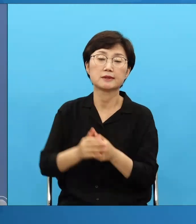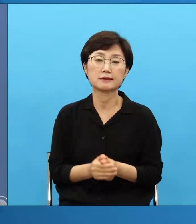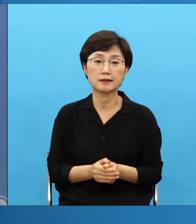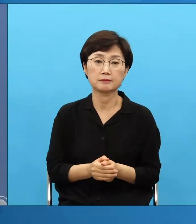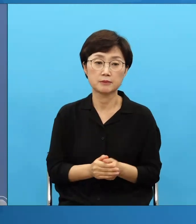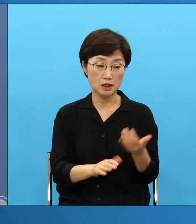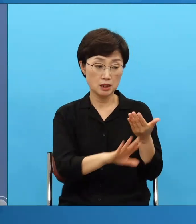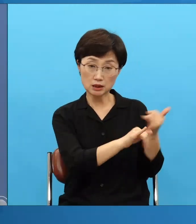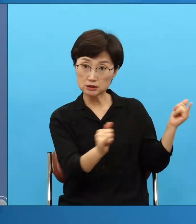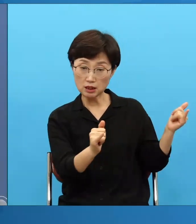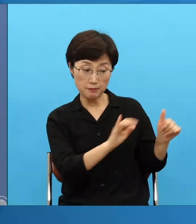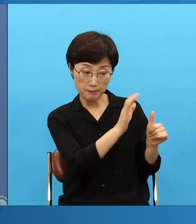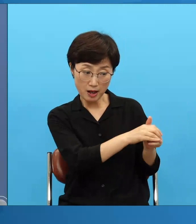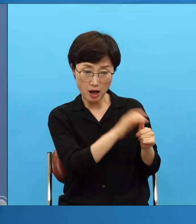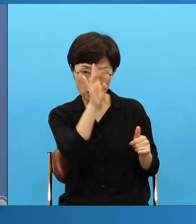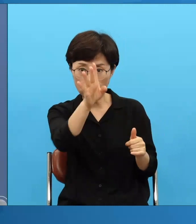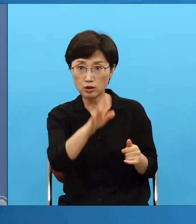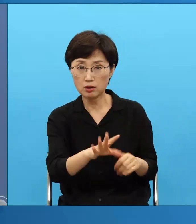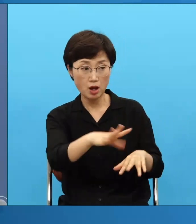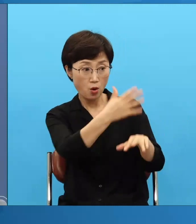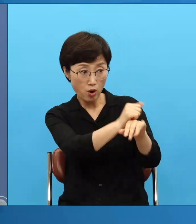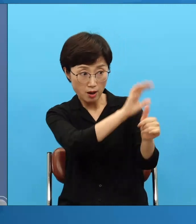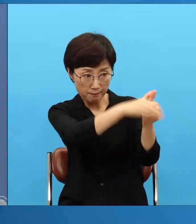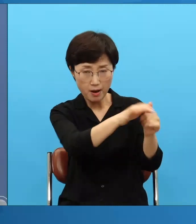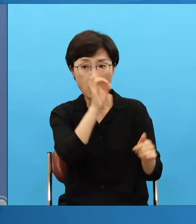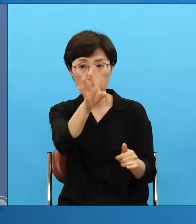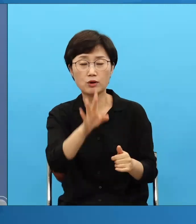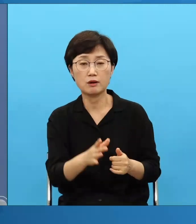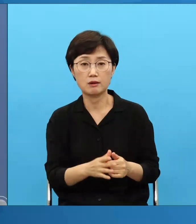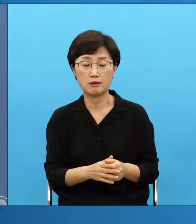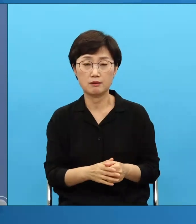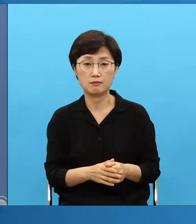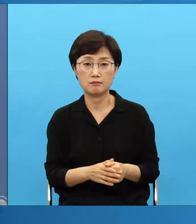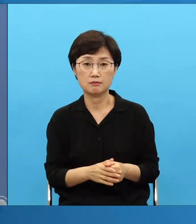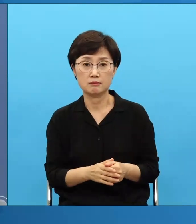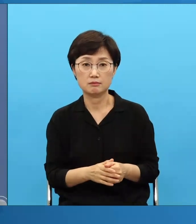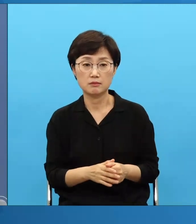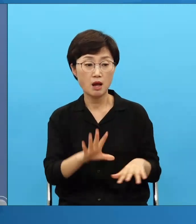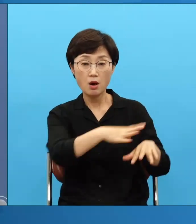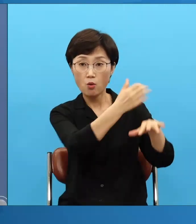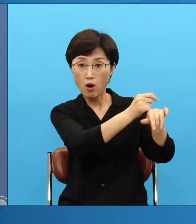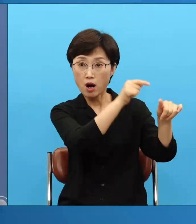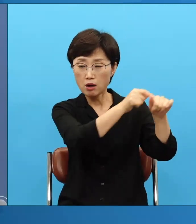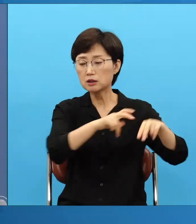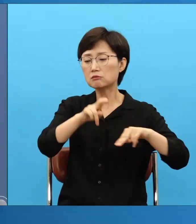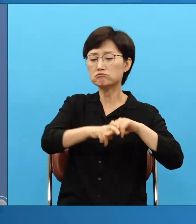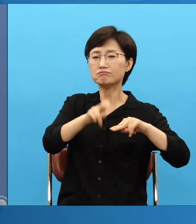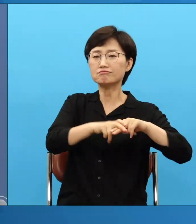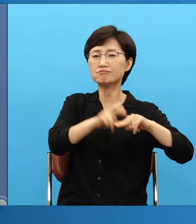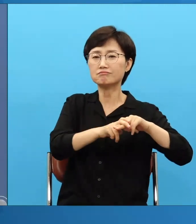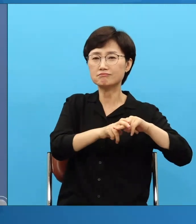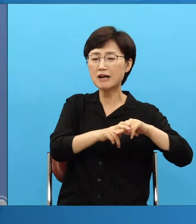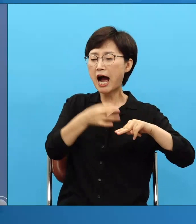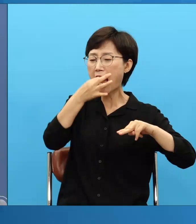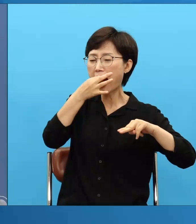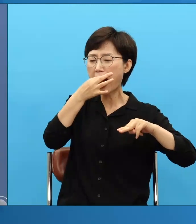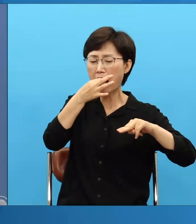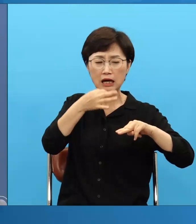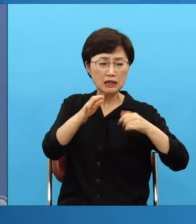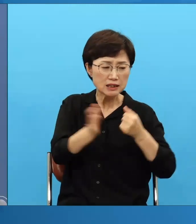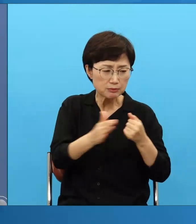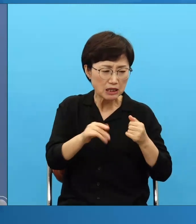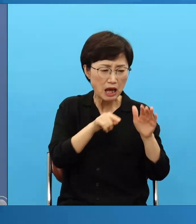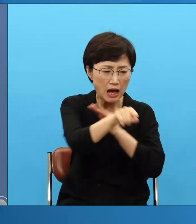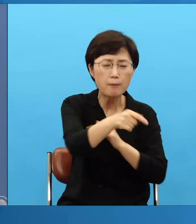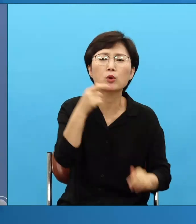할 수 없어요. 왕은 할 수가 없어요. This is not something that anybody can do. Not even kings can do this. 왕은 자리 지켜야 되기 때문에 할 수가 없어요. They can't do this because they have to